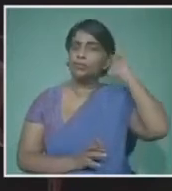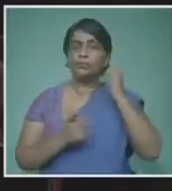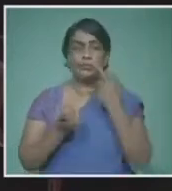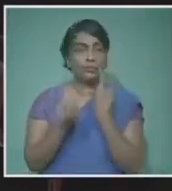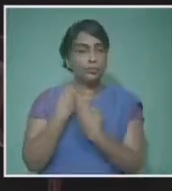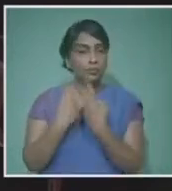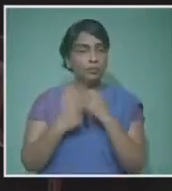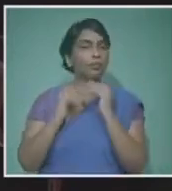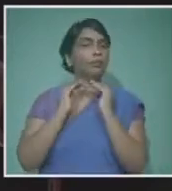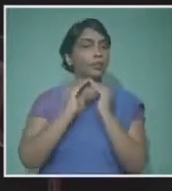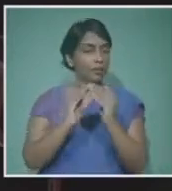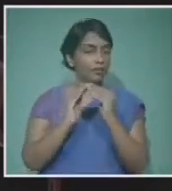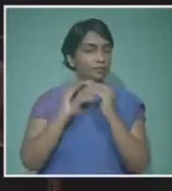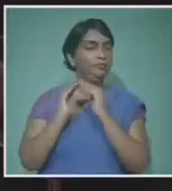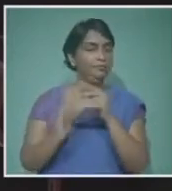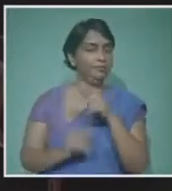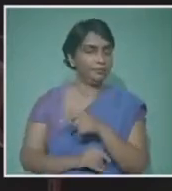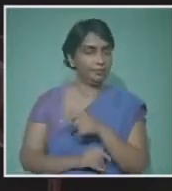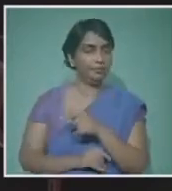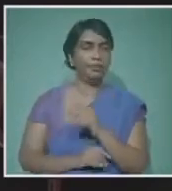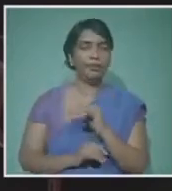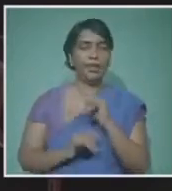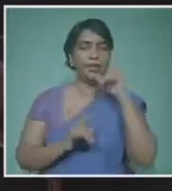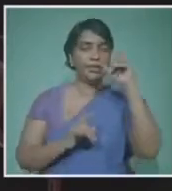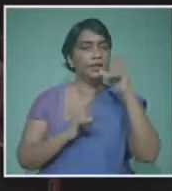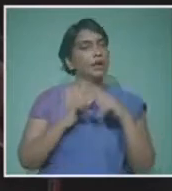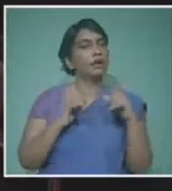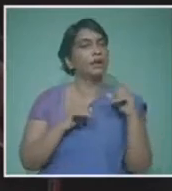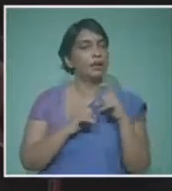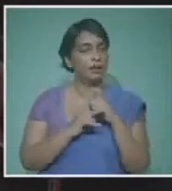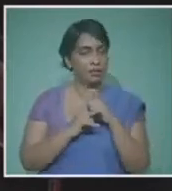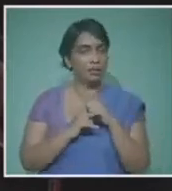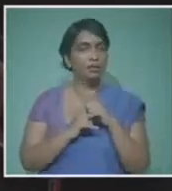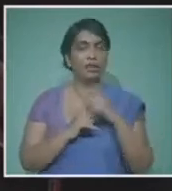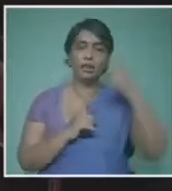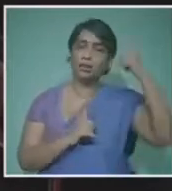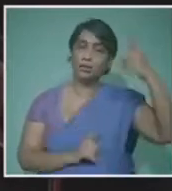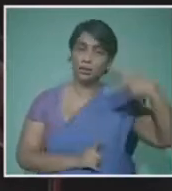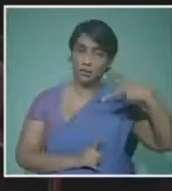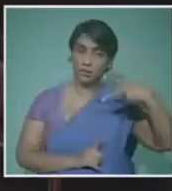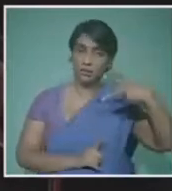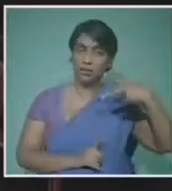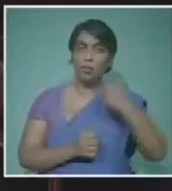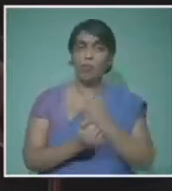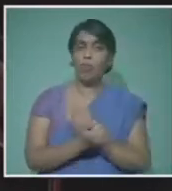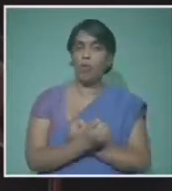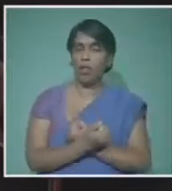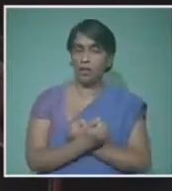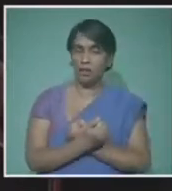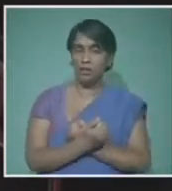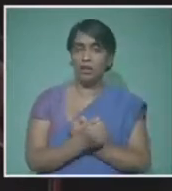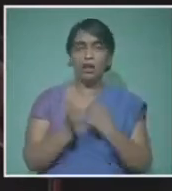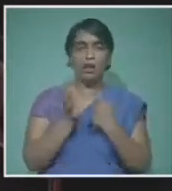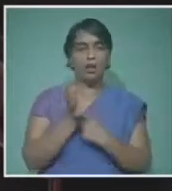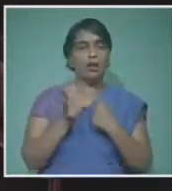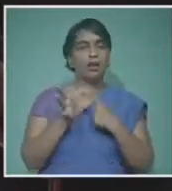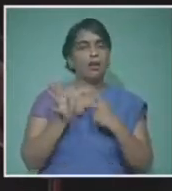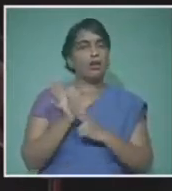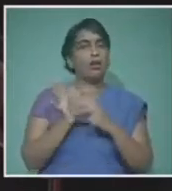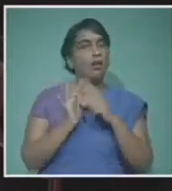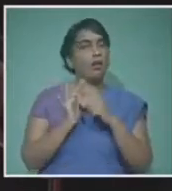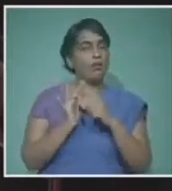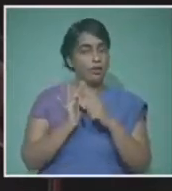පරීක්ෂණ කරන ලද ආයතන අපරාධ පරීක්ෂණ දෙපාර්තමේන්තුවේ නියෝජ්‍ය පොලිස්පති රවි සෙනවිරත්න